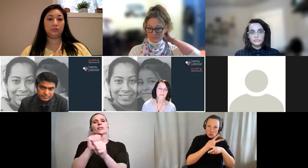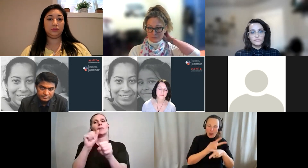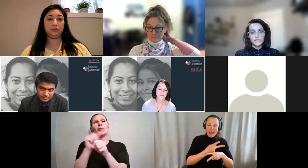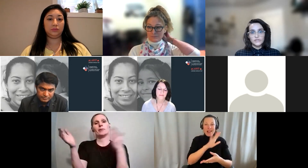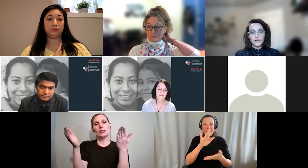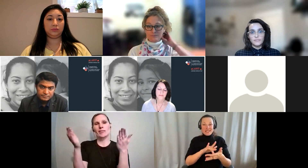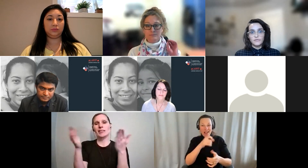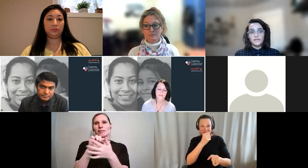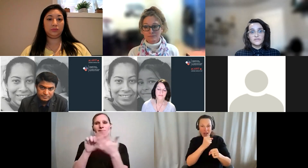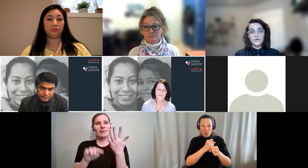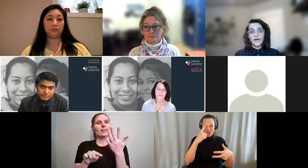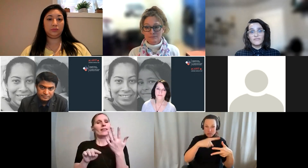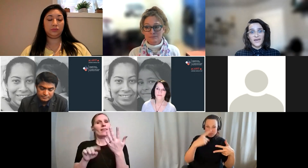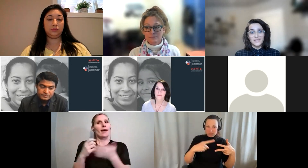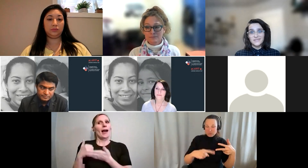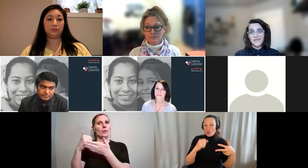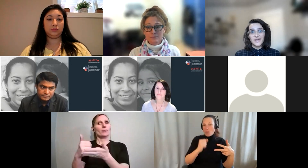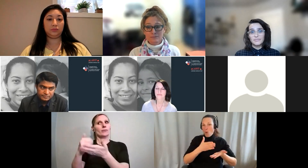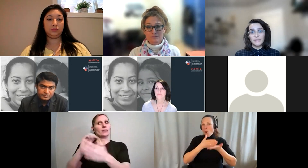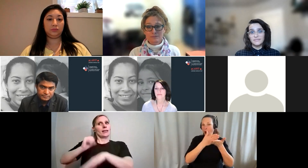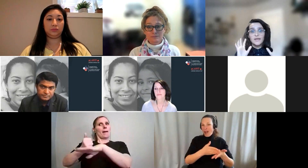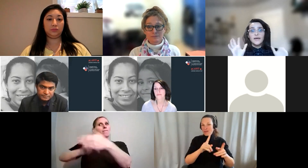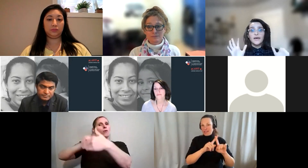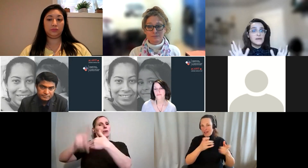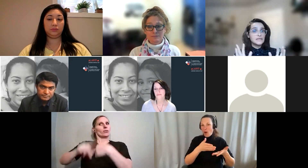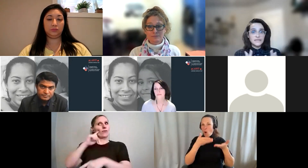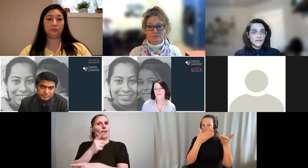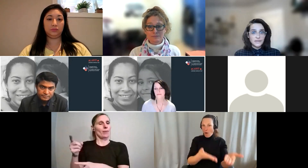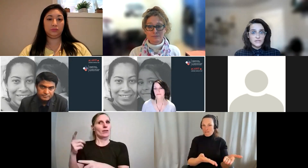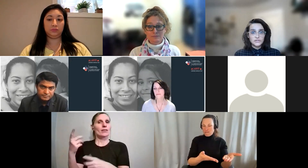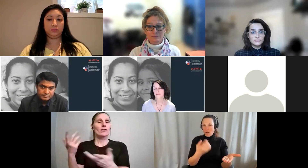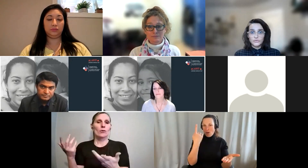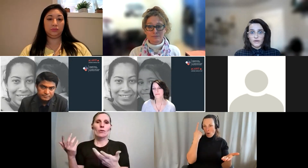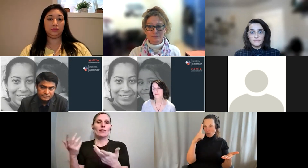et toute une grande gamme de choses dont ils ont accès maintenant. Et